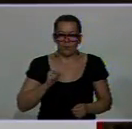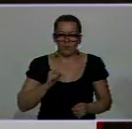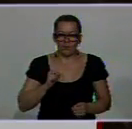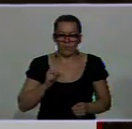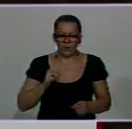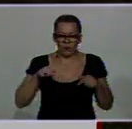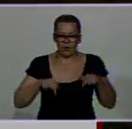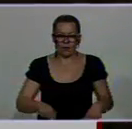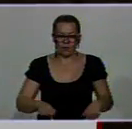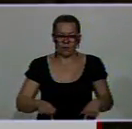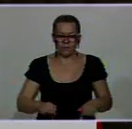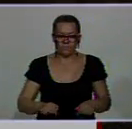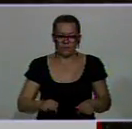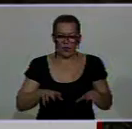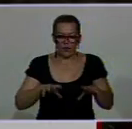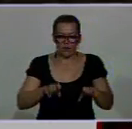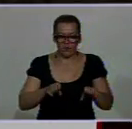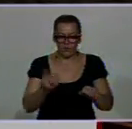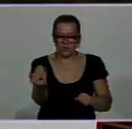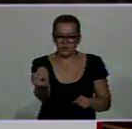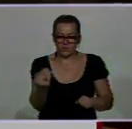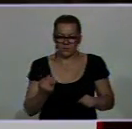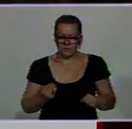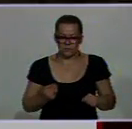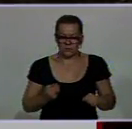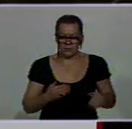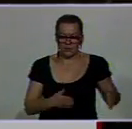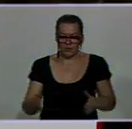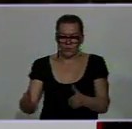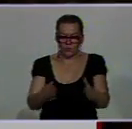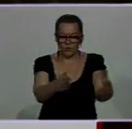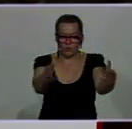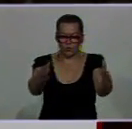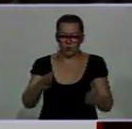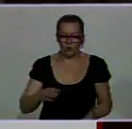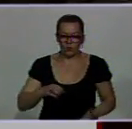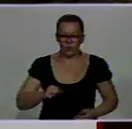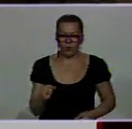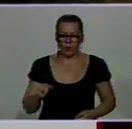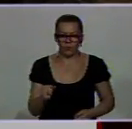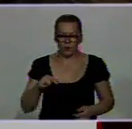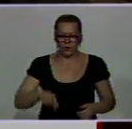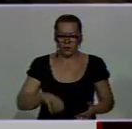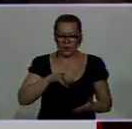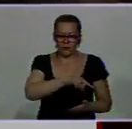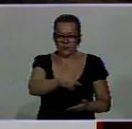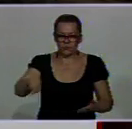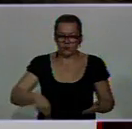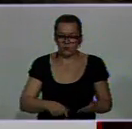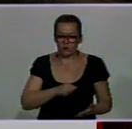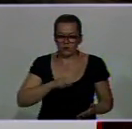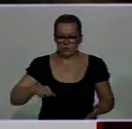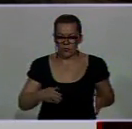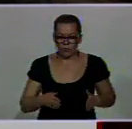acest moment este ca pământul să vină peste drumul comunal de aici, din zona care este de altfel și singura cale de